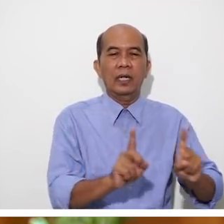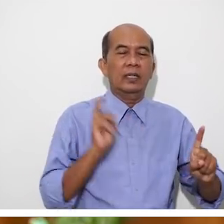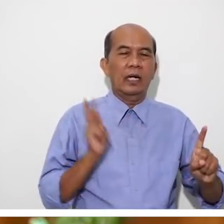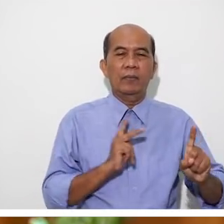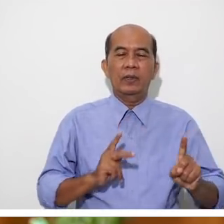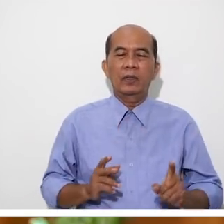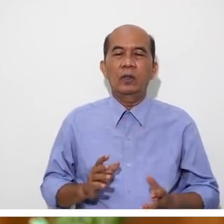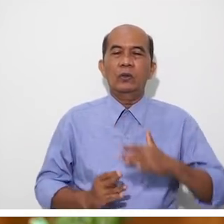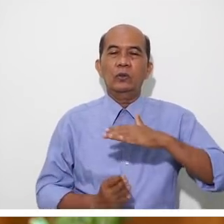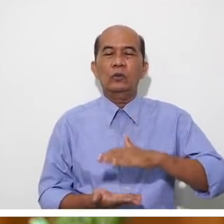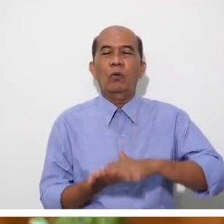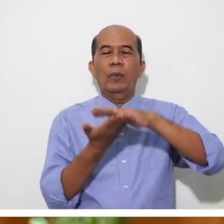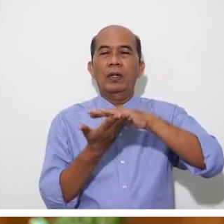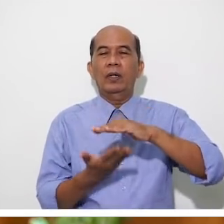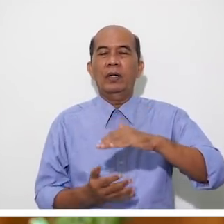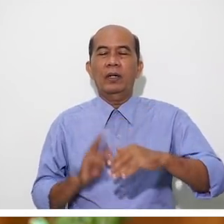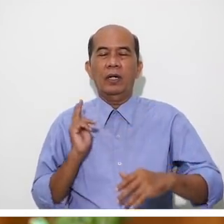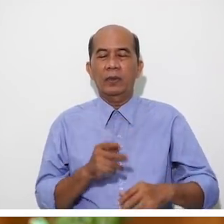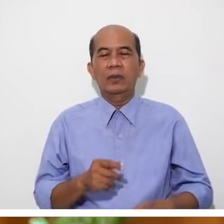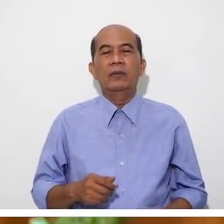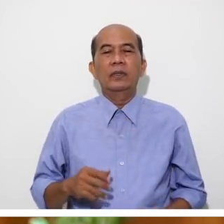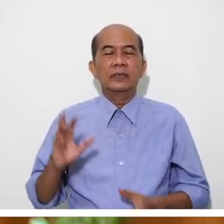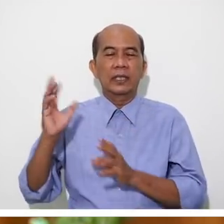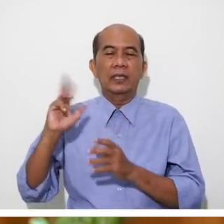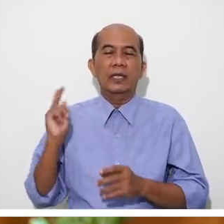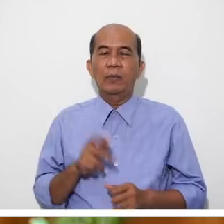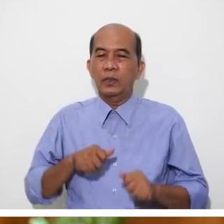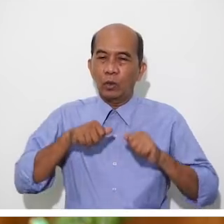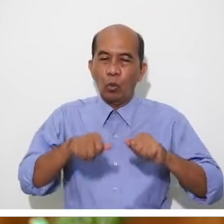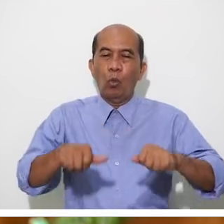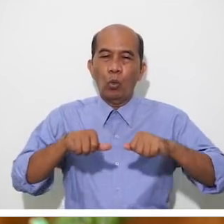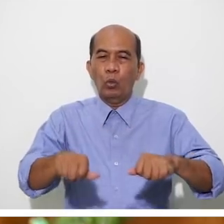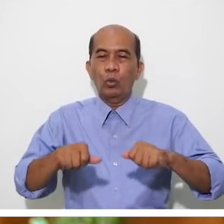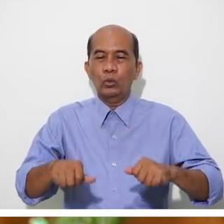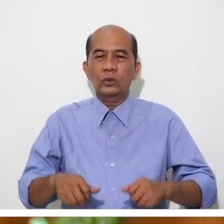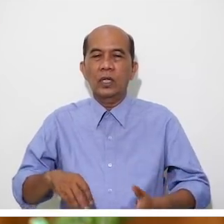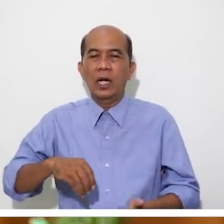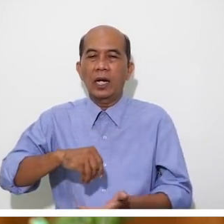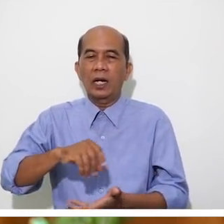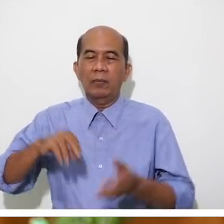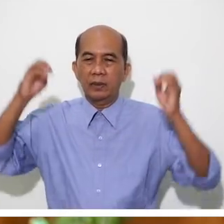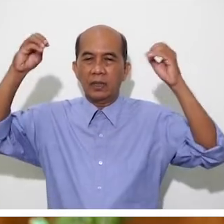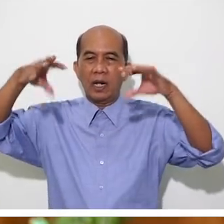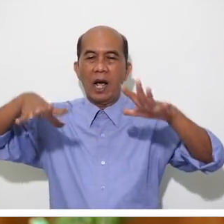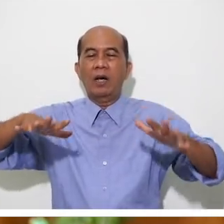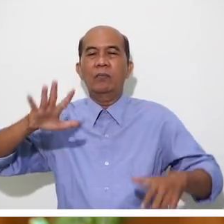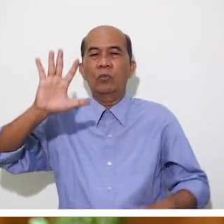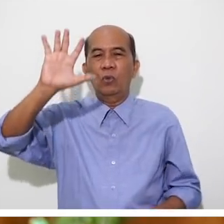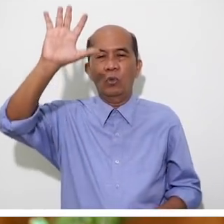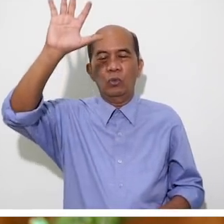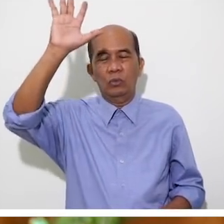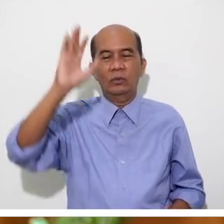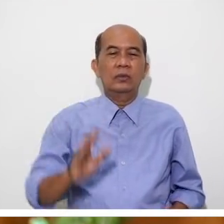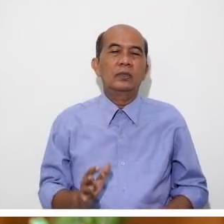Tuhan topang kami, dan Tuhan jadikan kami terus menerus garam dan terang-Mu.